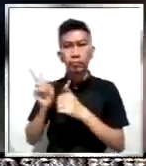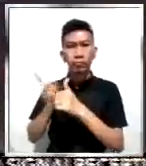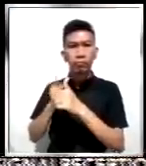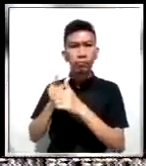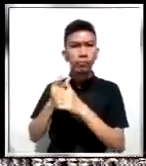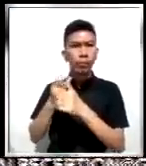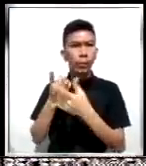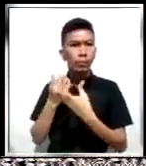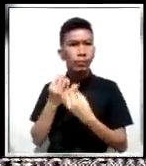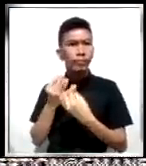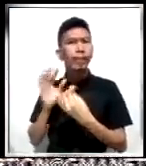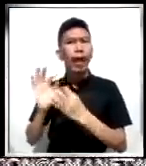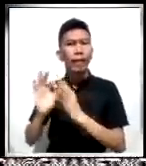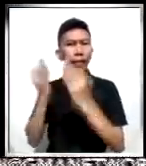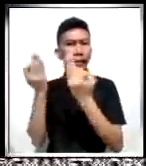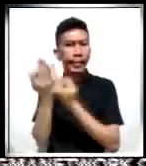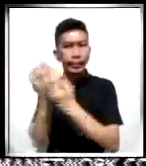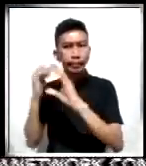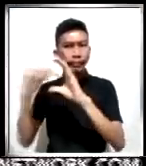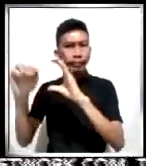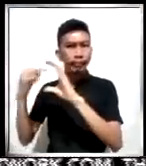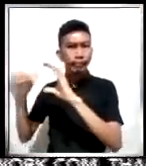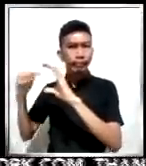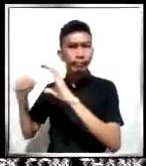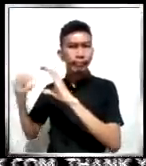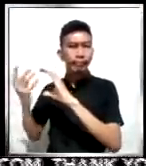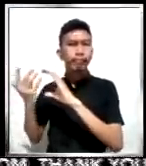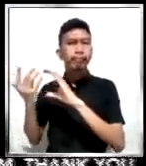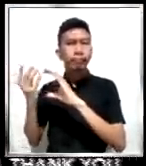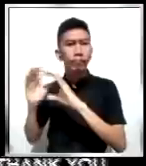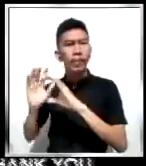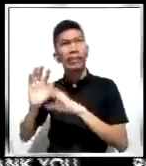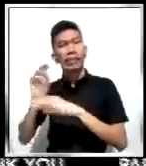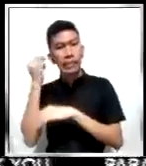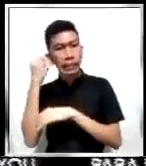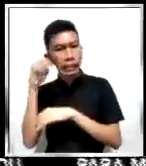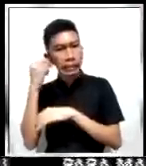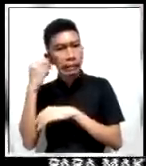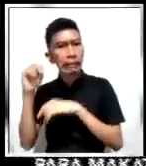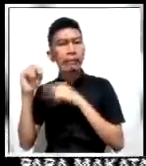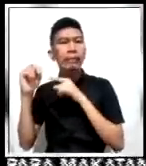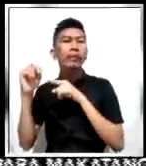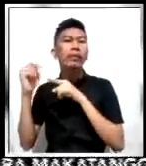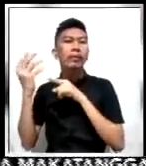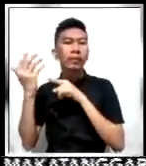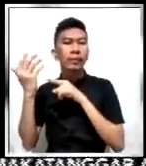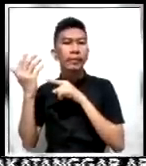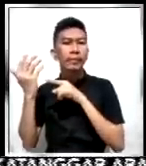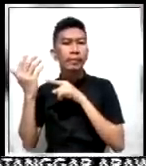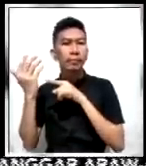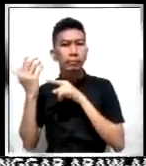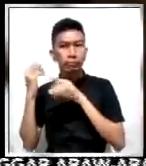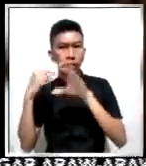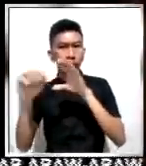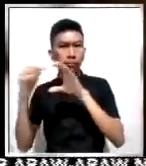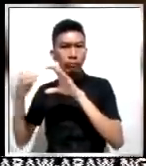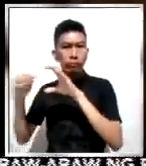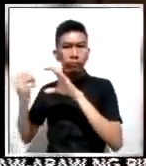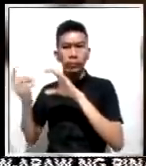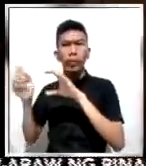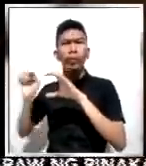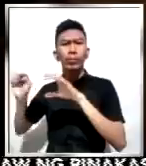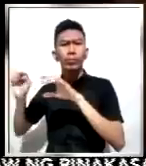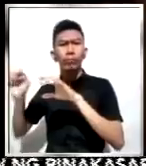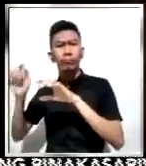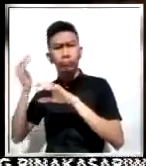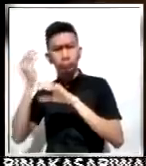niya. Dinamay na kanya kasi yung mga pamangkin ko, which is sila yung mga contact reference ko. Nilagay na niya